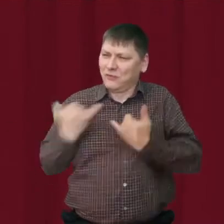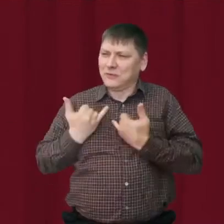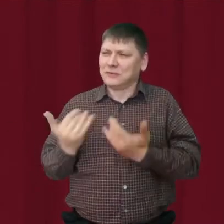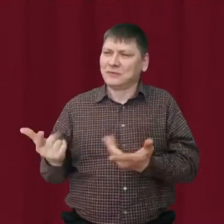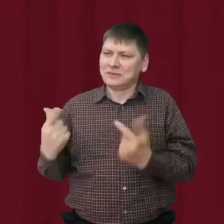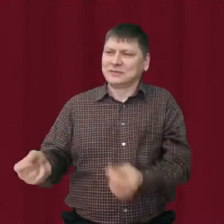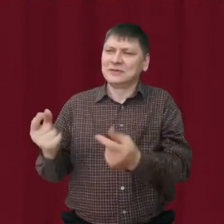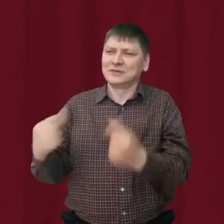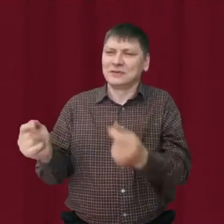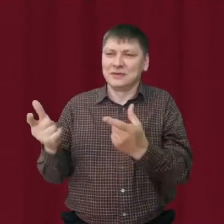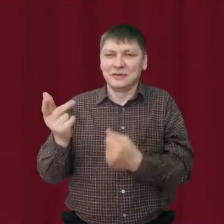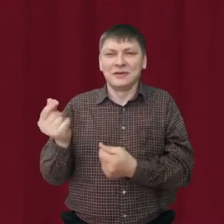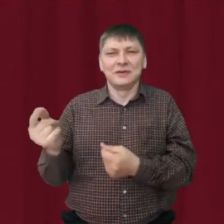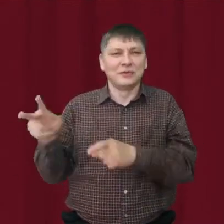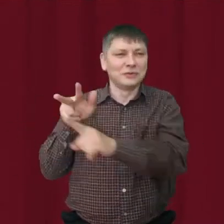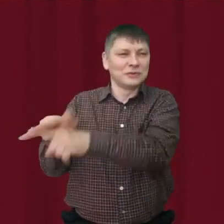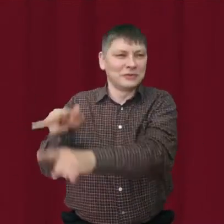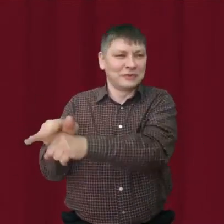заставляя это